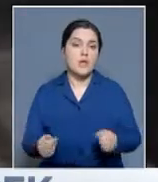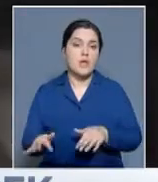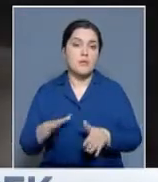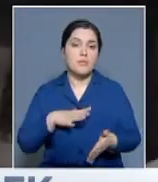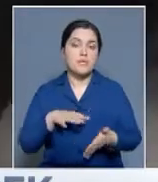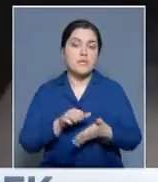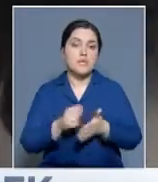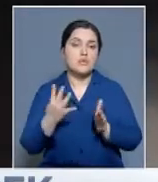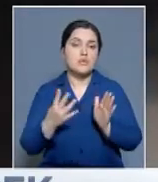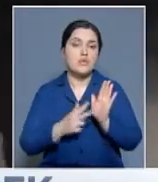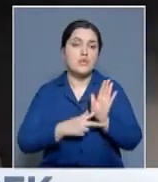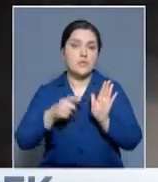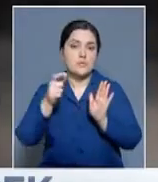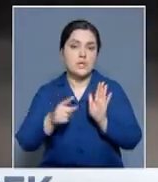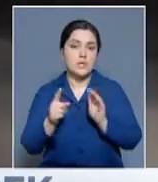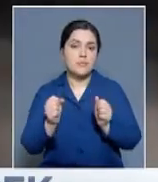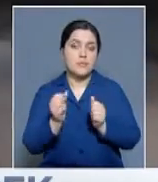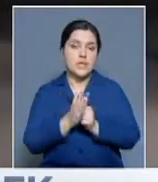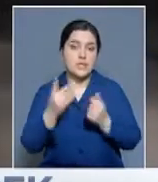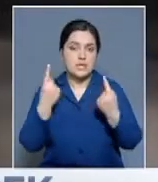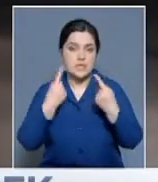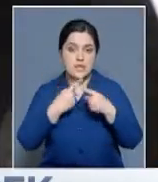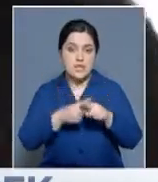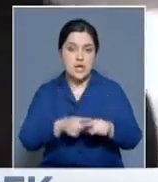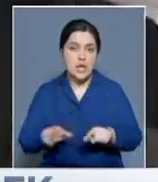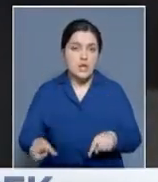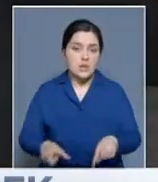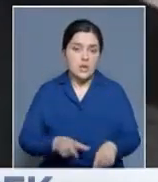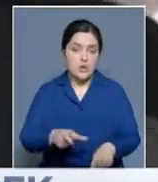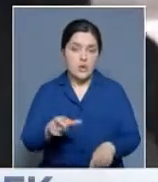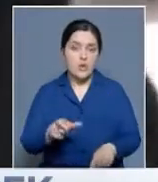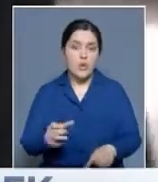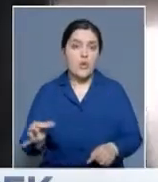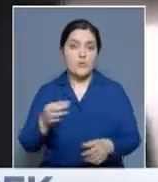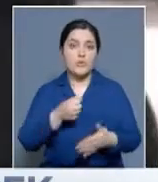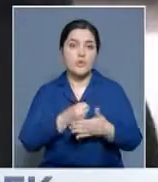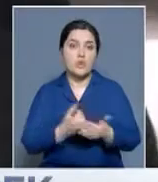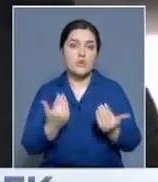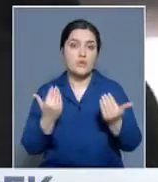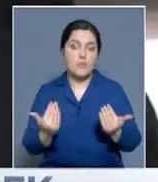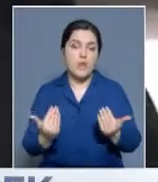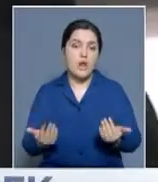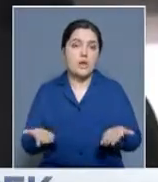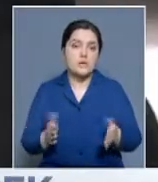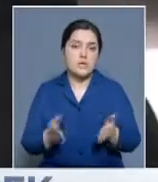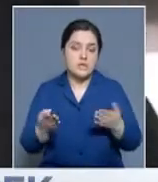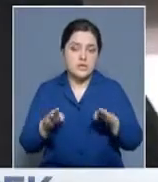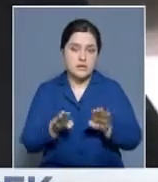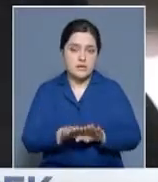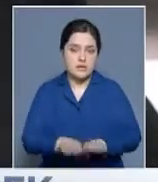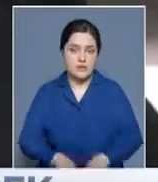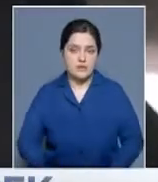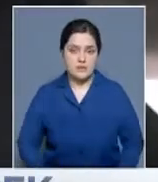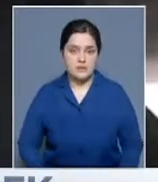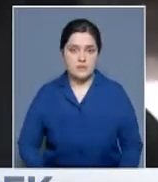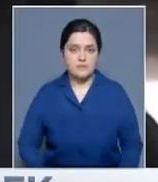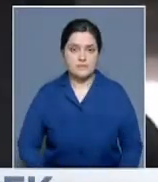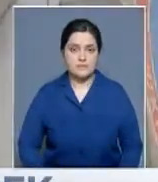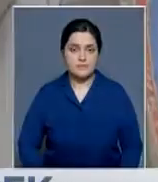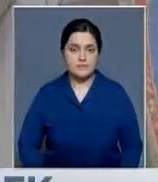спасательных операциях было задействовано 48 человек и 15 единиц техники. Дороги в области до сих пор остаются закрытыми.